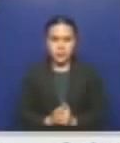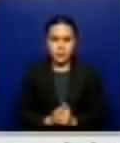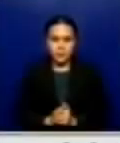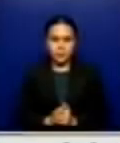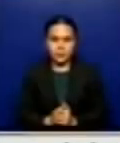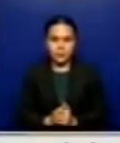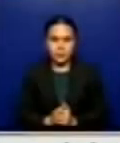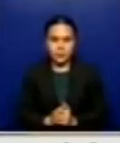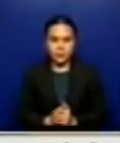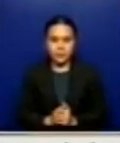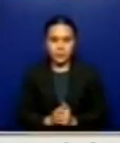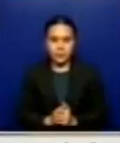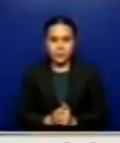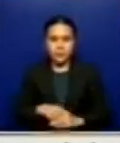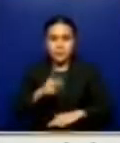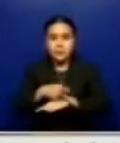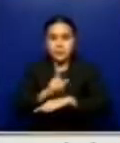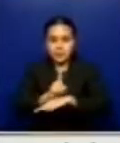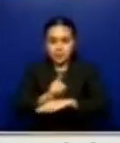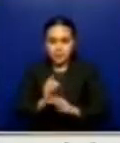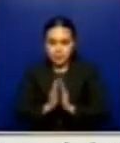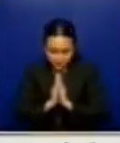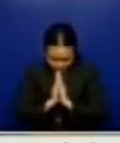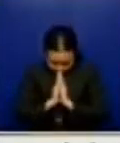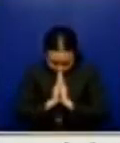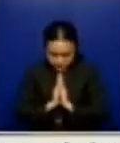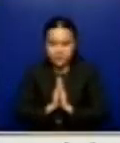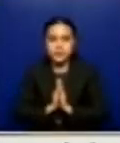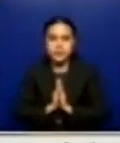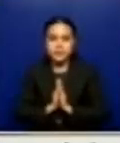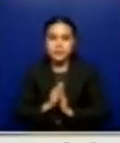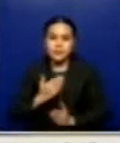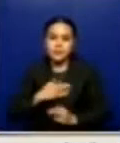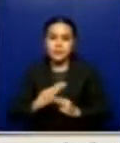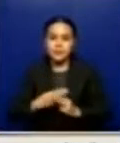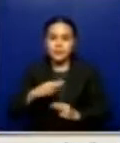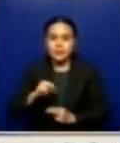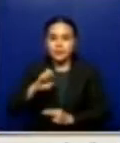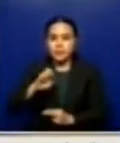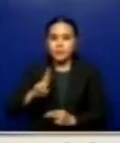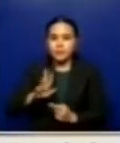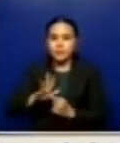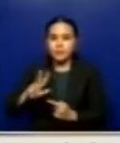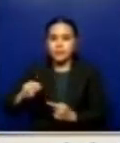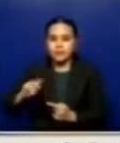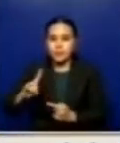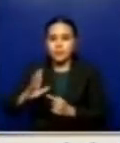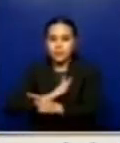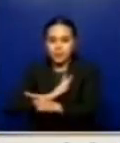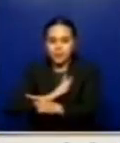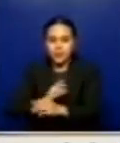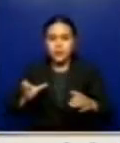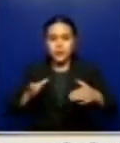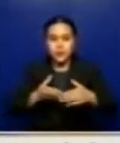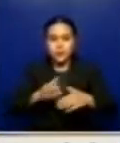กับเรียนท่านประธานที่เคารพกับผมนิรันดร์นามรักพรรคเพื่อไทยจากจังหวัด